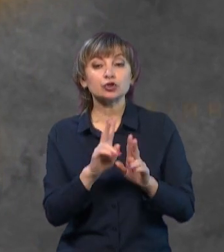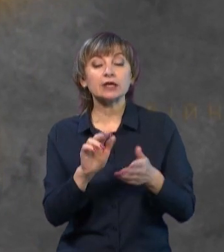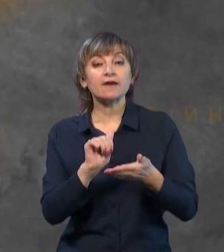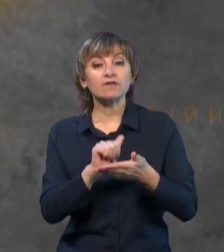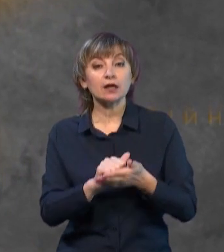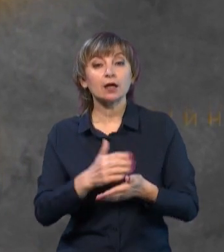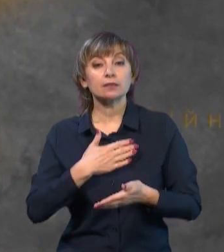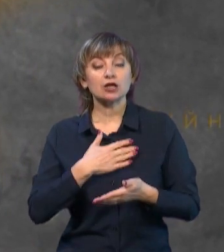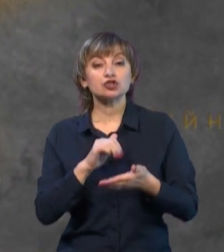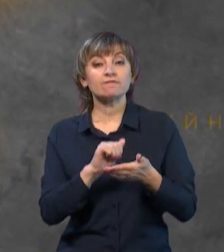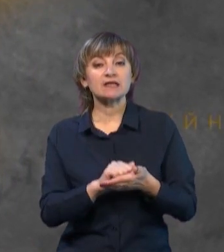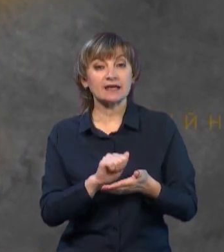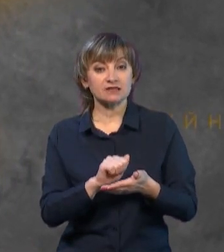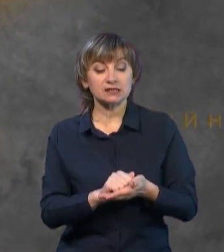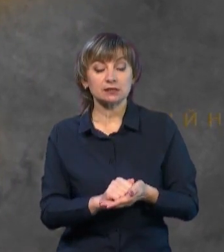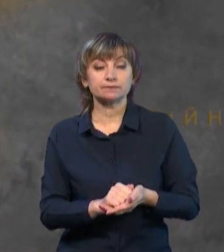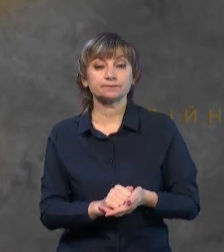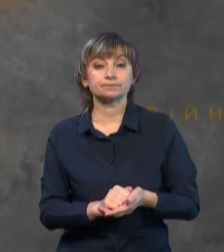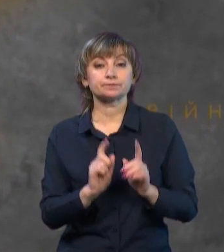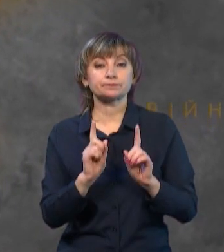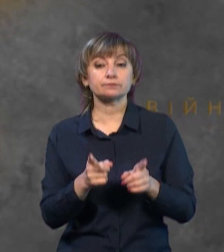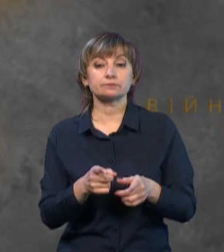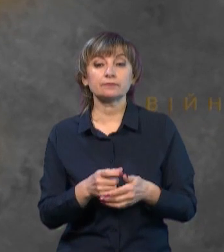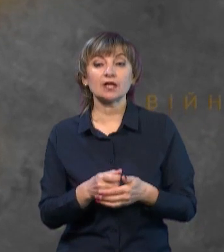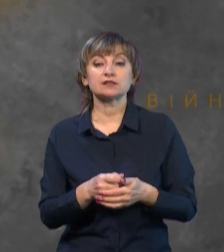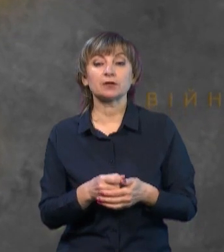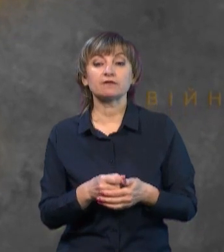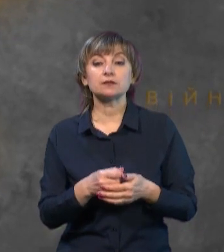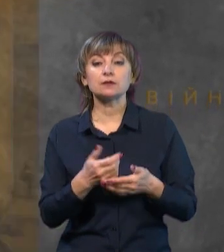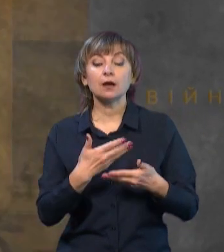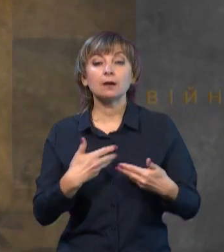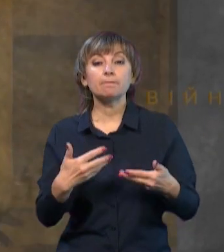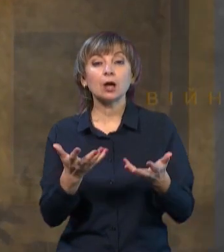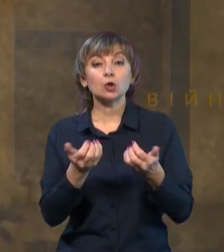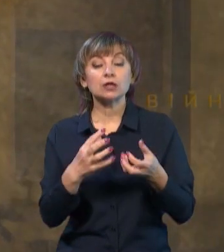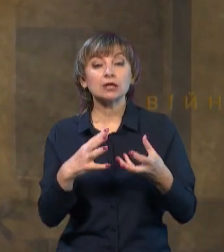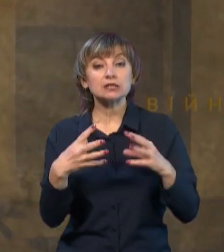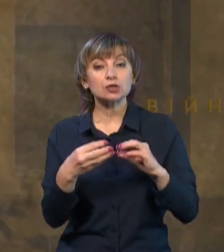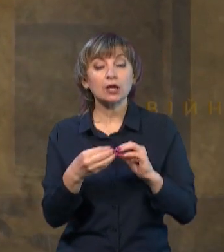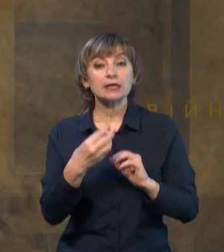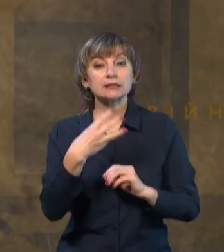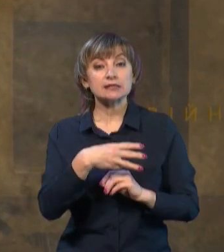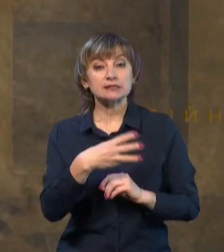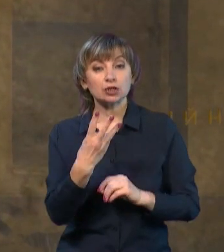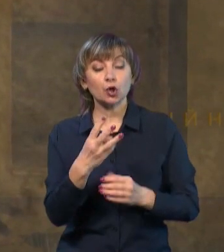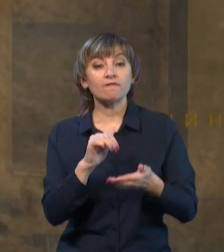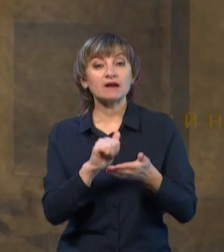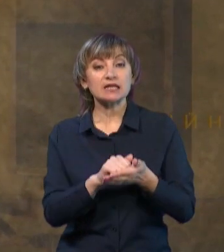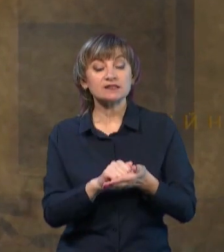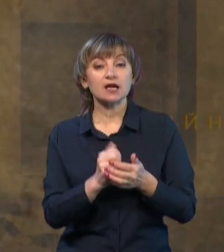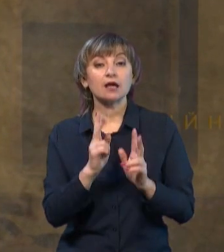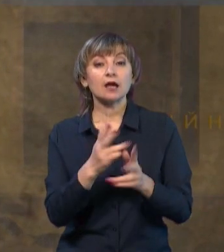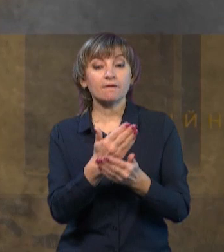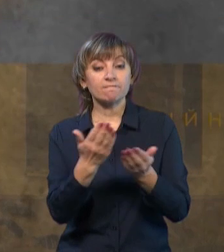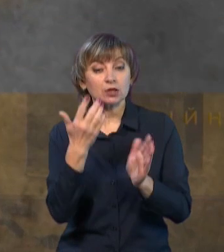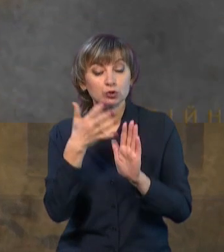видають наші видавці. Насправді, ось ми отримали результати від 33 видавців. Як ви